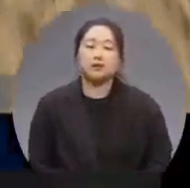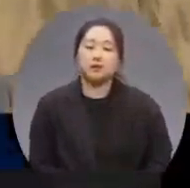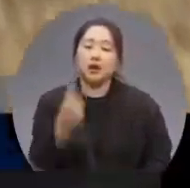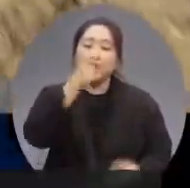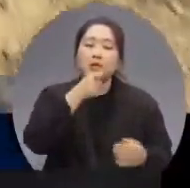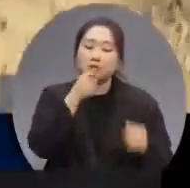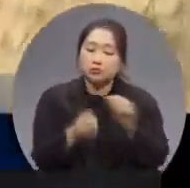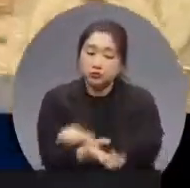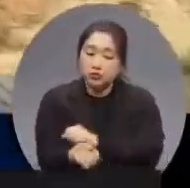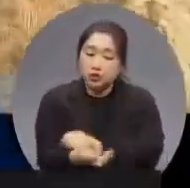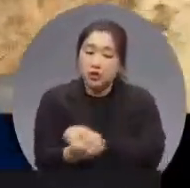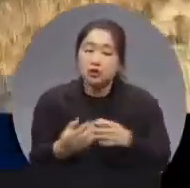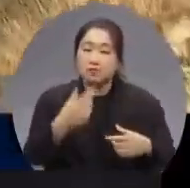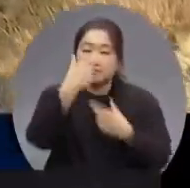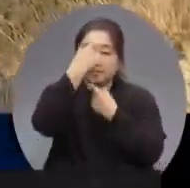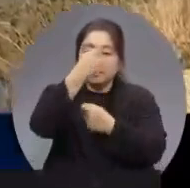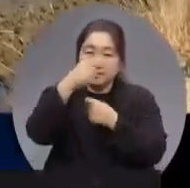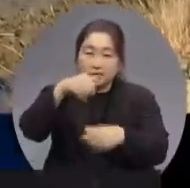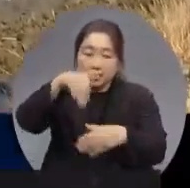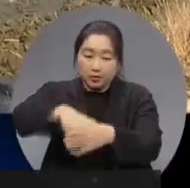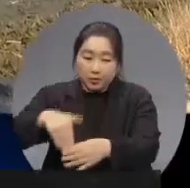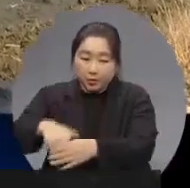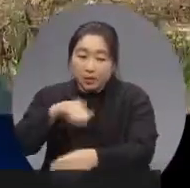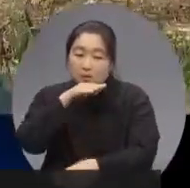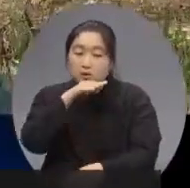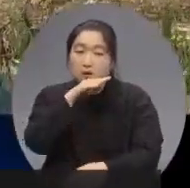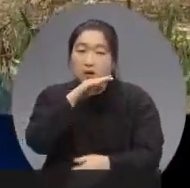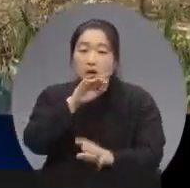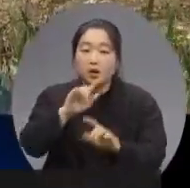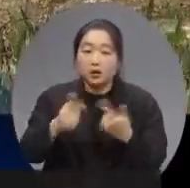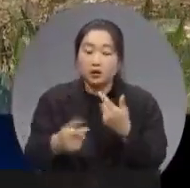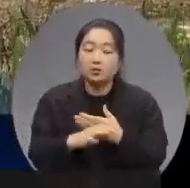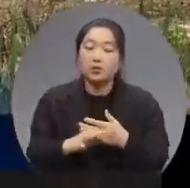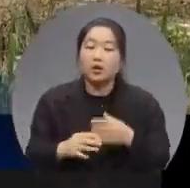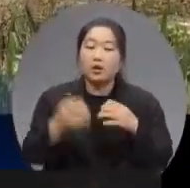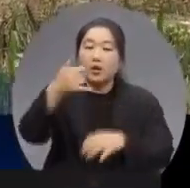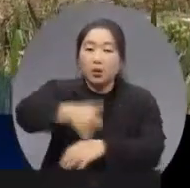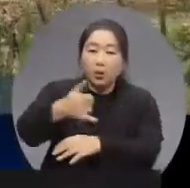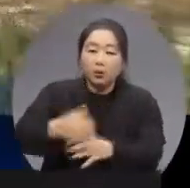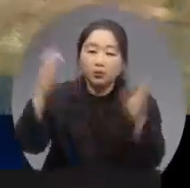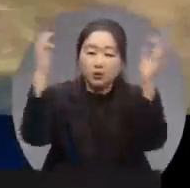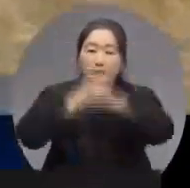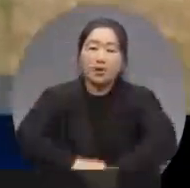물을 대서 제때 모를 심어야지. 그렇지 않고 이 시기를